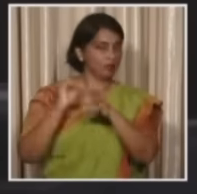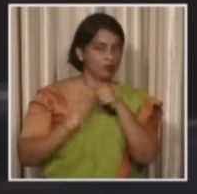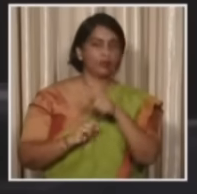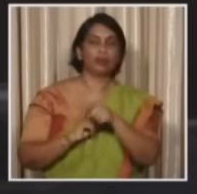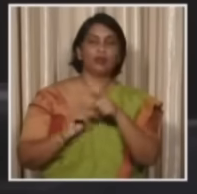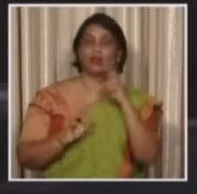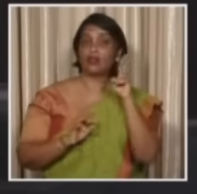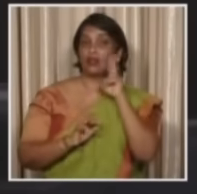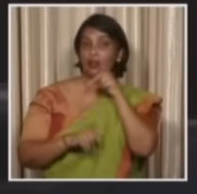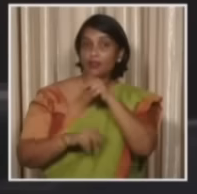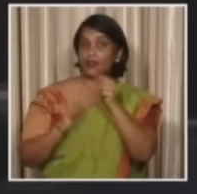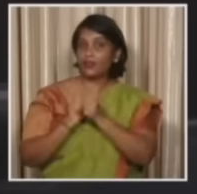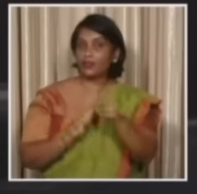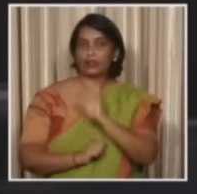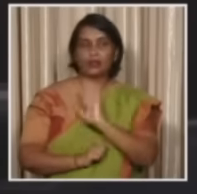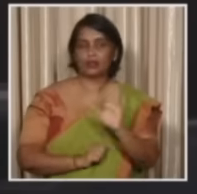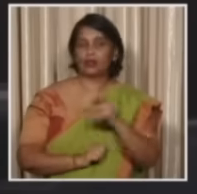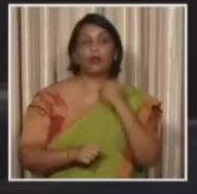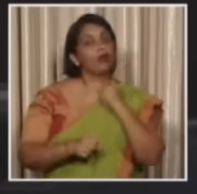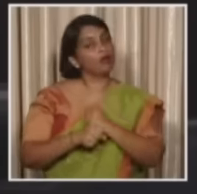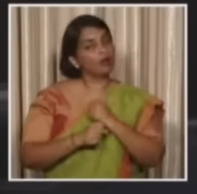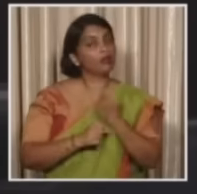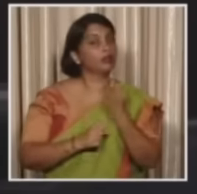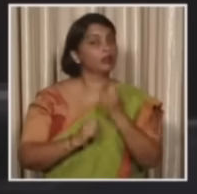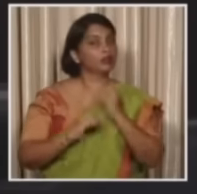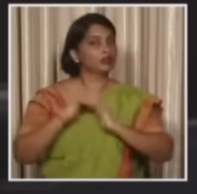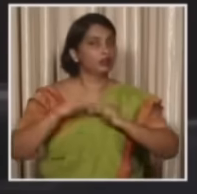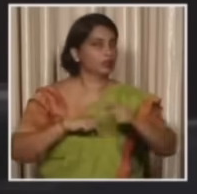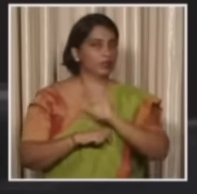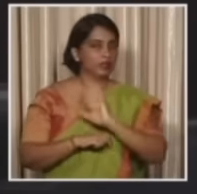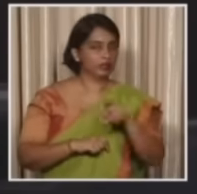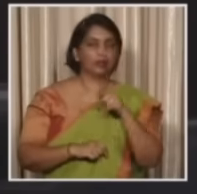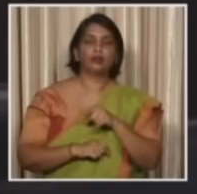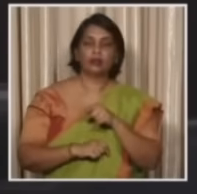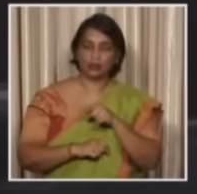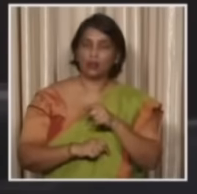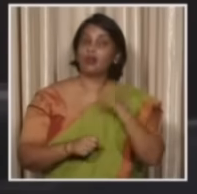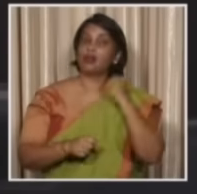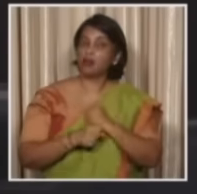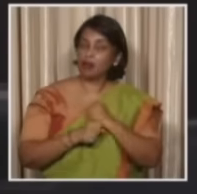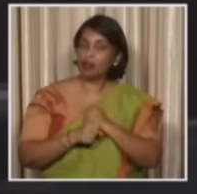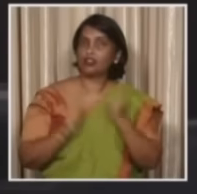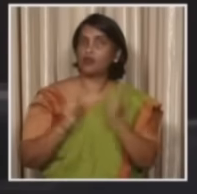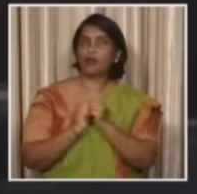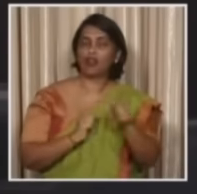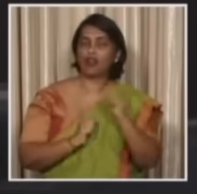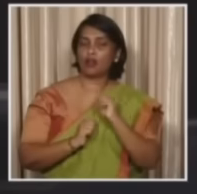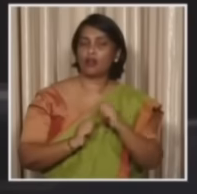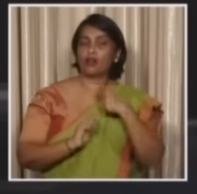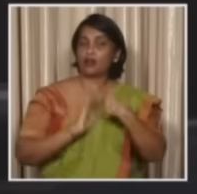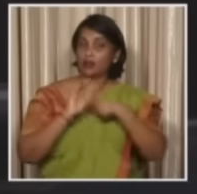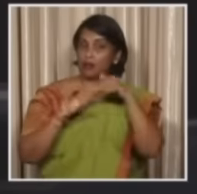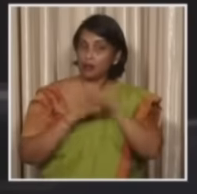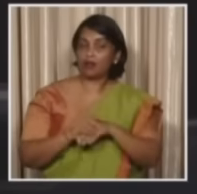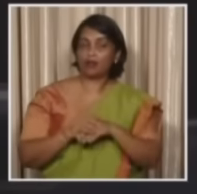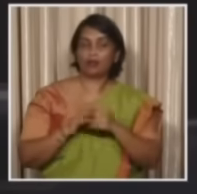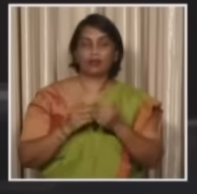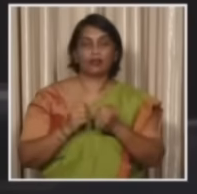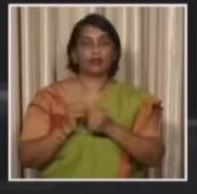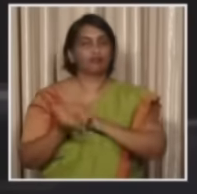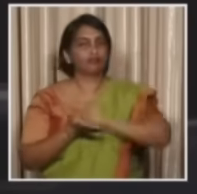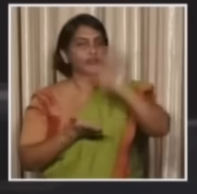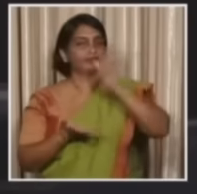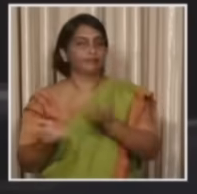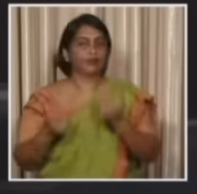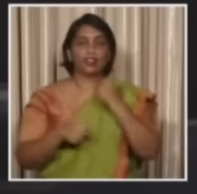මේ රනිල්ගේ කෙරුවාවක් නෙමෙයි, ආණ්ඩුවේ ආර්ථික කෙරුවාවක් නෙමෙයි. ආණ්ඩුව කරේ මොකද්ද? රටේ ඉන්න අයට යන්න පාර කැපුවා.